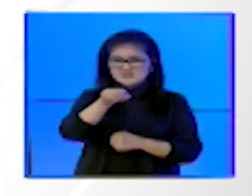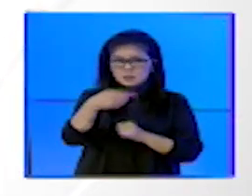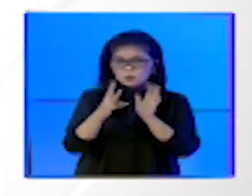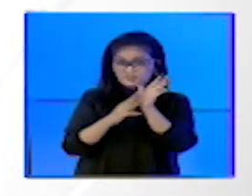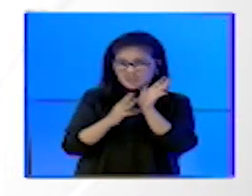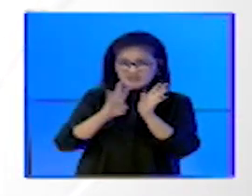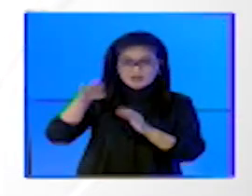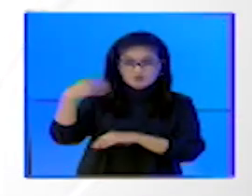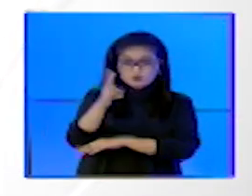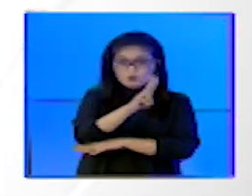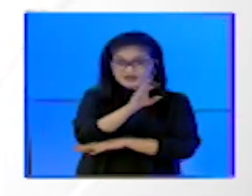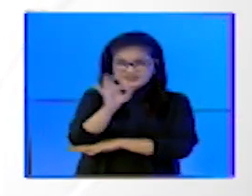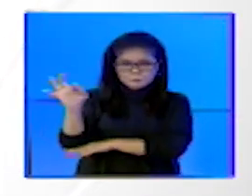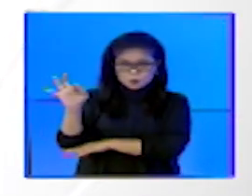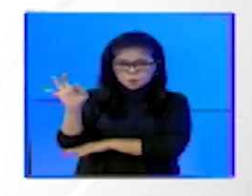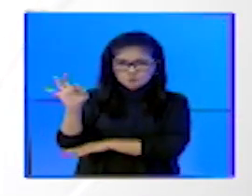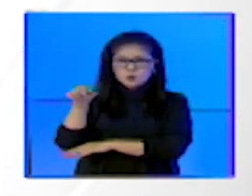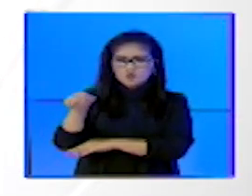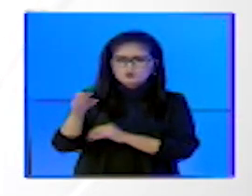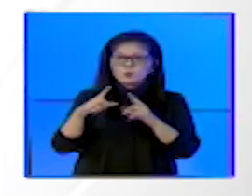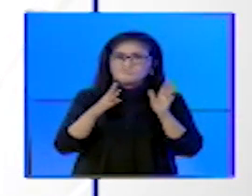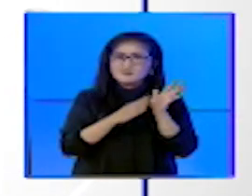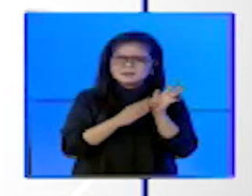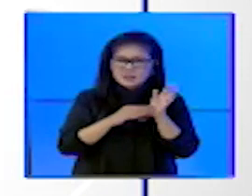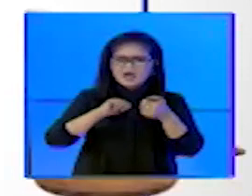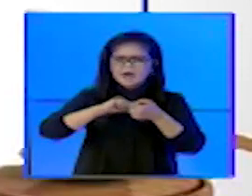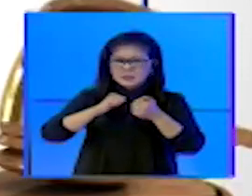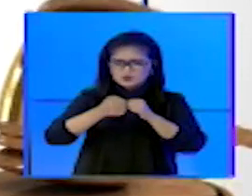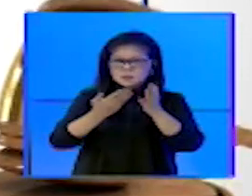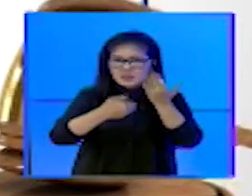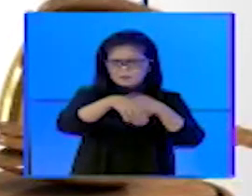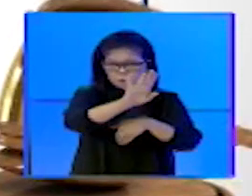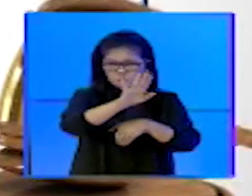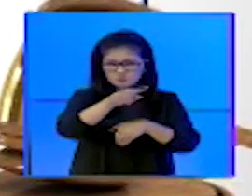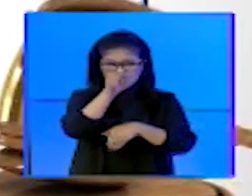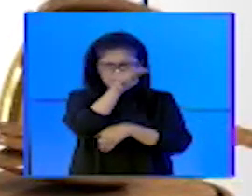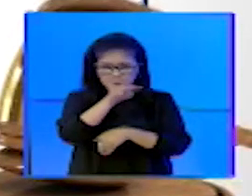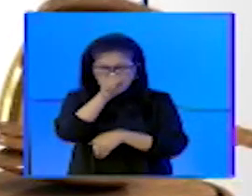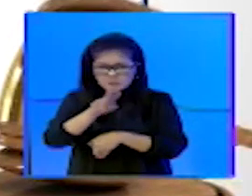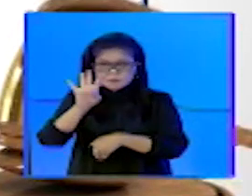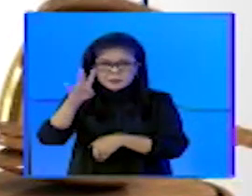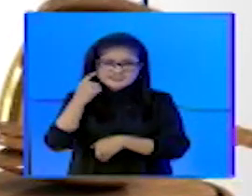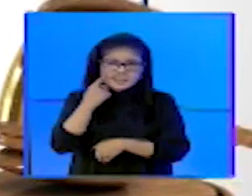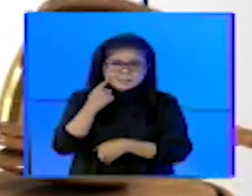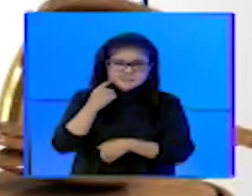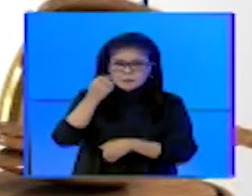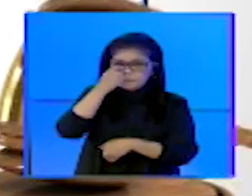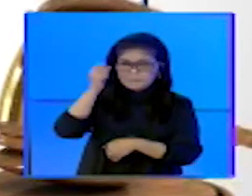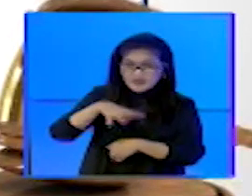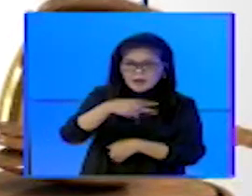pemeriksaan perkara Joko Chandra dilanjutkan dengan memeriksa 4 saksi dari Bank Indonesia. Namun Joko Chandra kembali lolos dari jerat